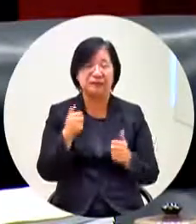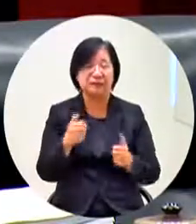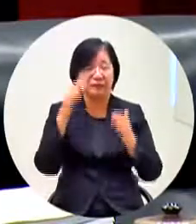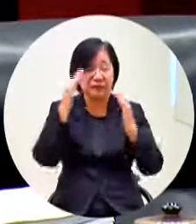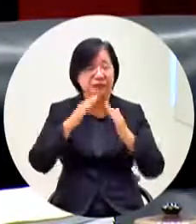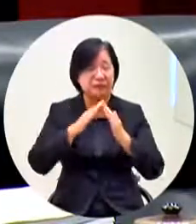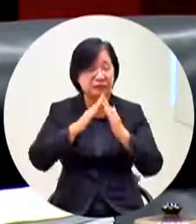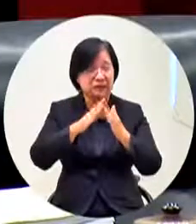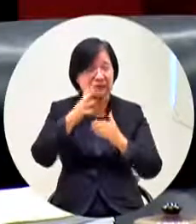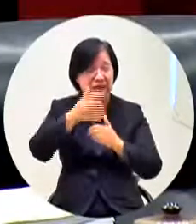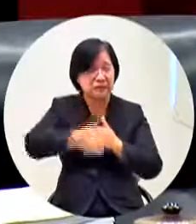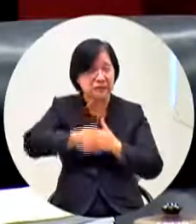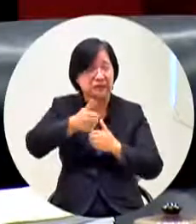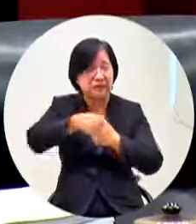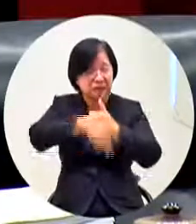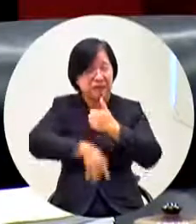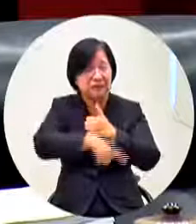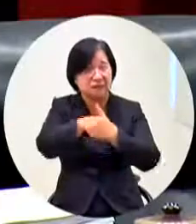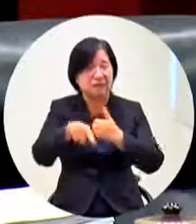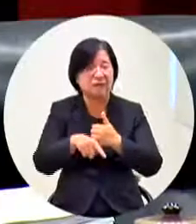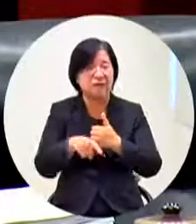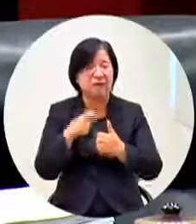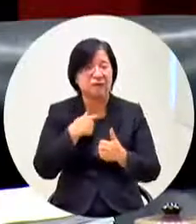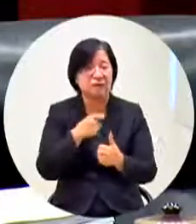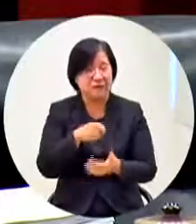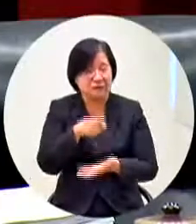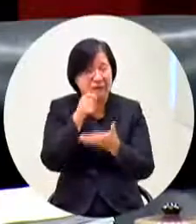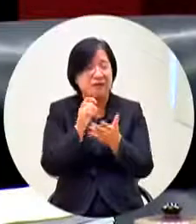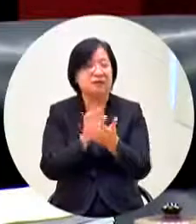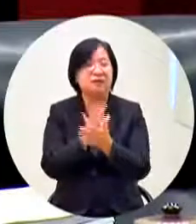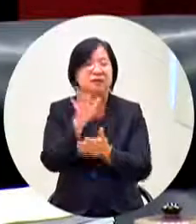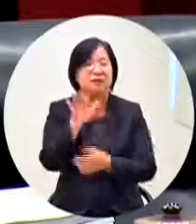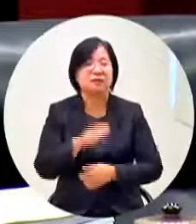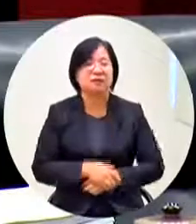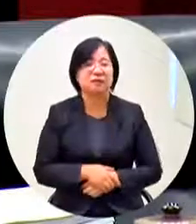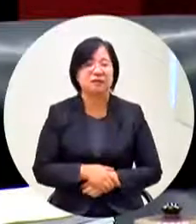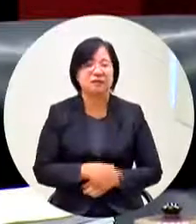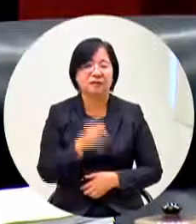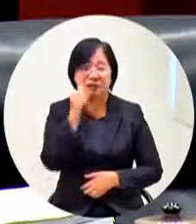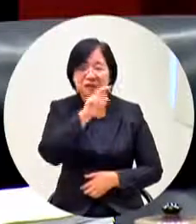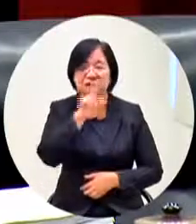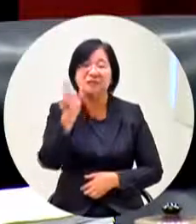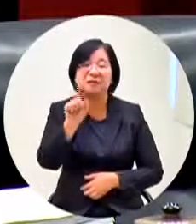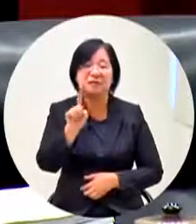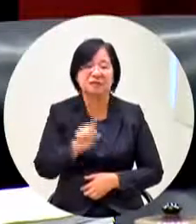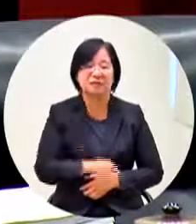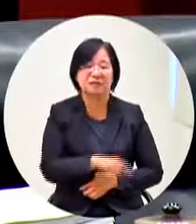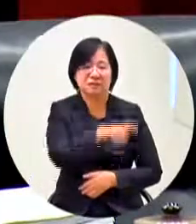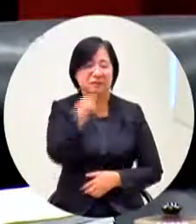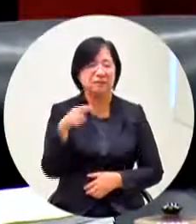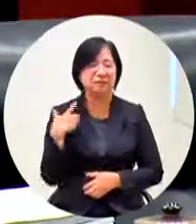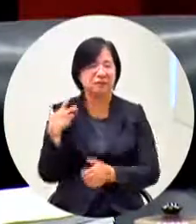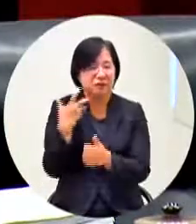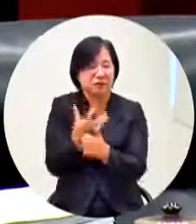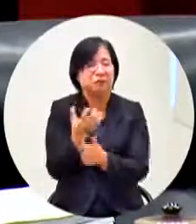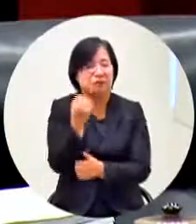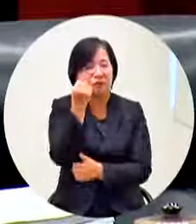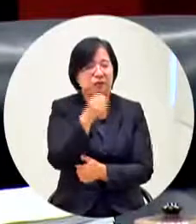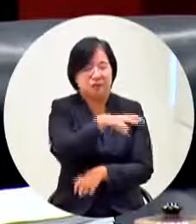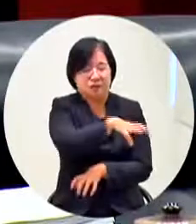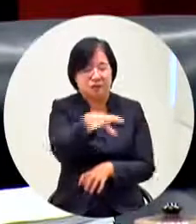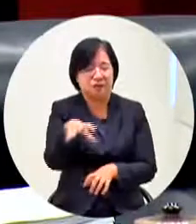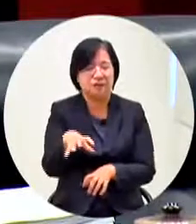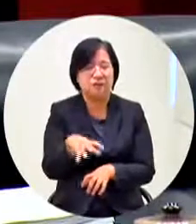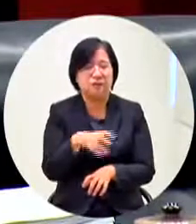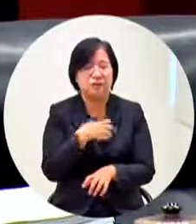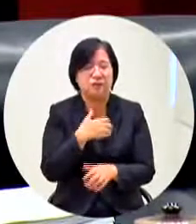队，一讲了之后，因为我知道韩市长他们的特色就是充分授权给我们各局处去处理，